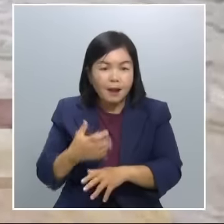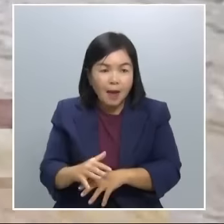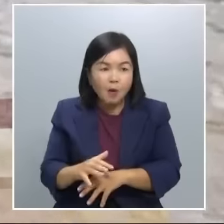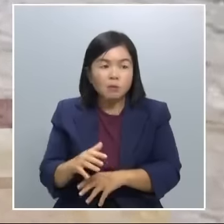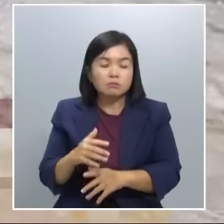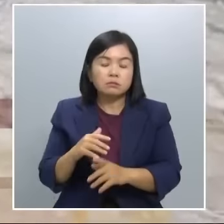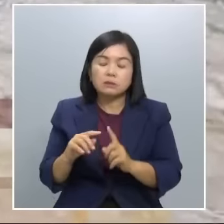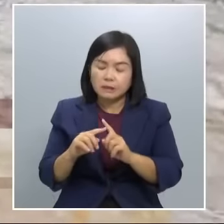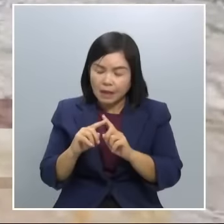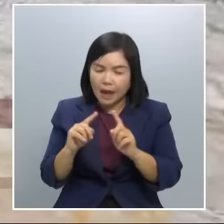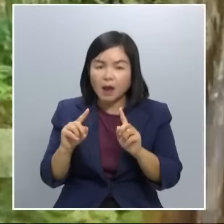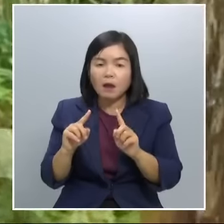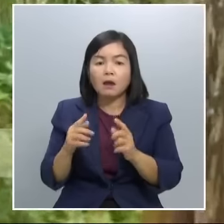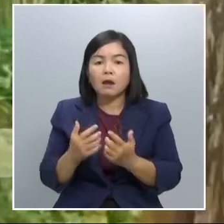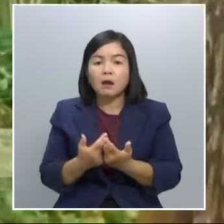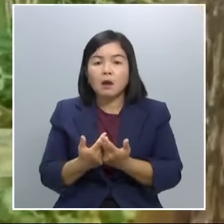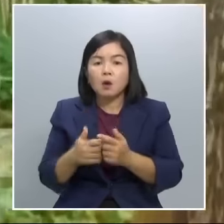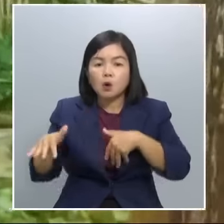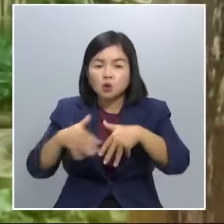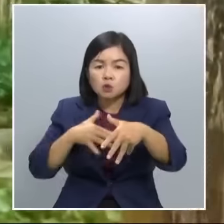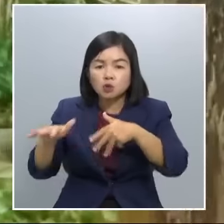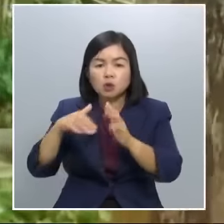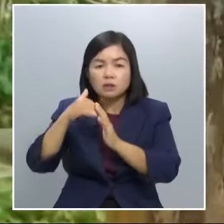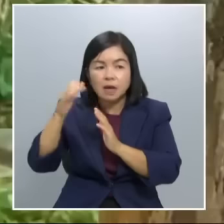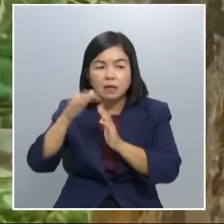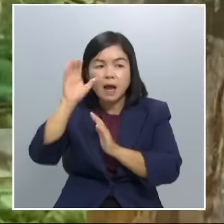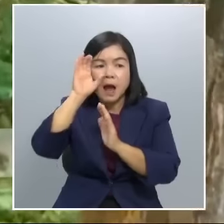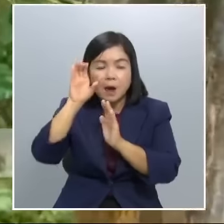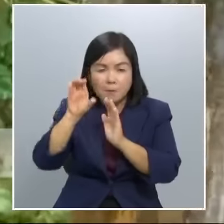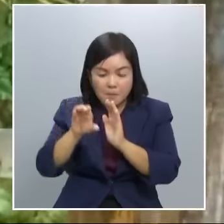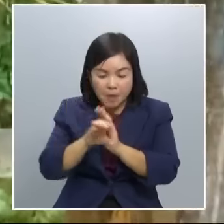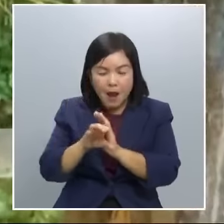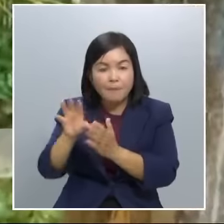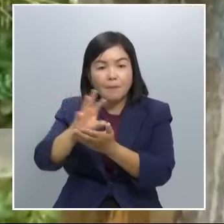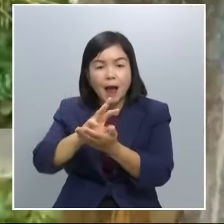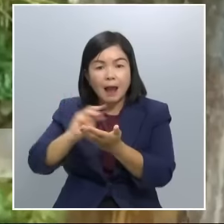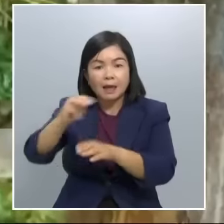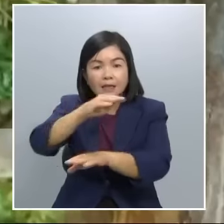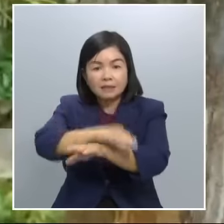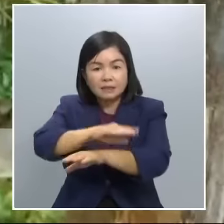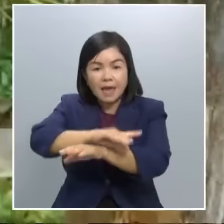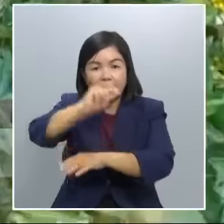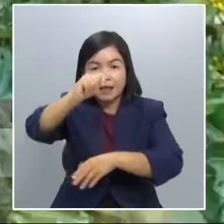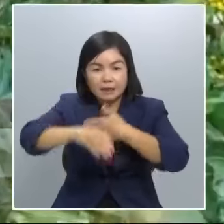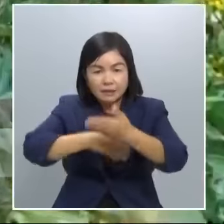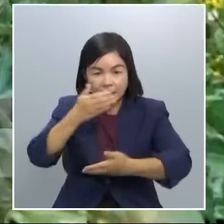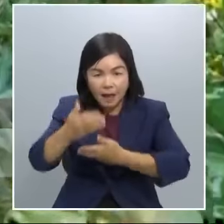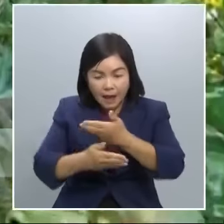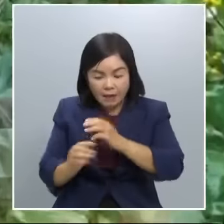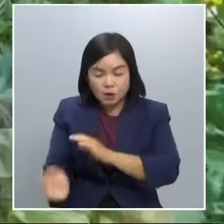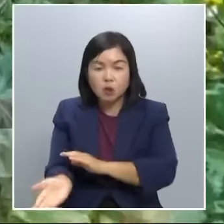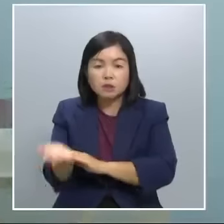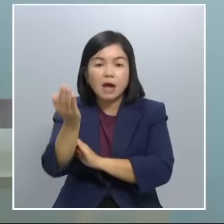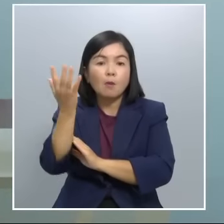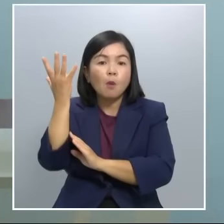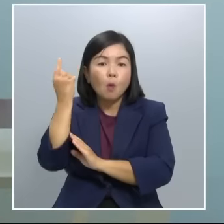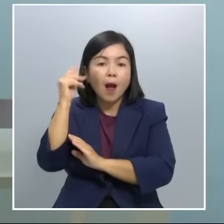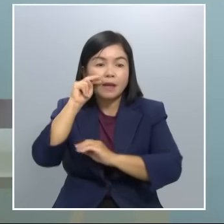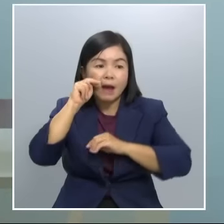ทีคนล้านนาเขาโพสต์ภาพหลังมอชอและสี่แยกตลาดต้นพยอมเมื่อช่วงเช้าเมื่อวานเนี่ยท่านผู้